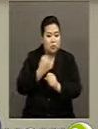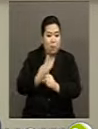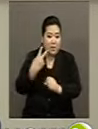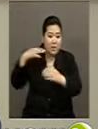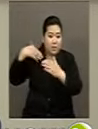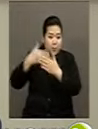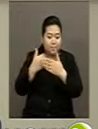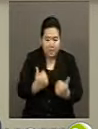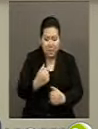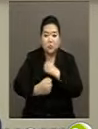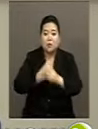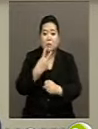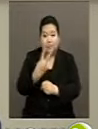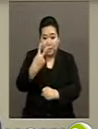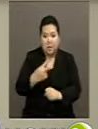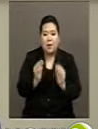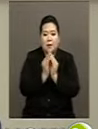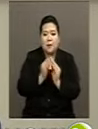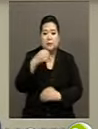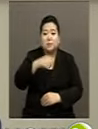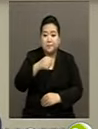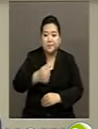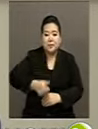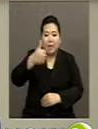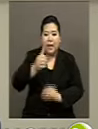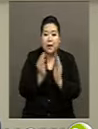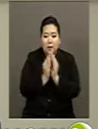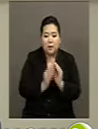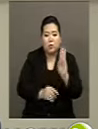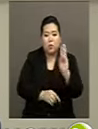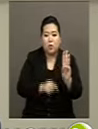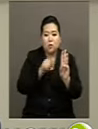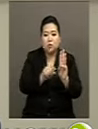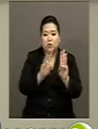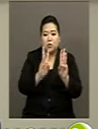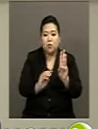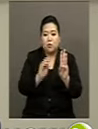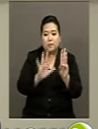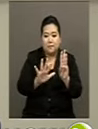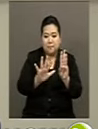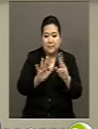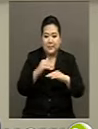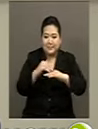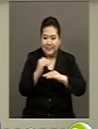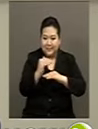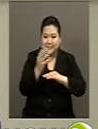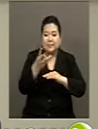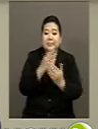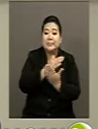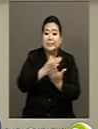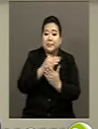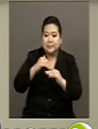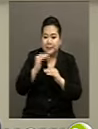นเต็ม10มีค่าเฉลี่ยเท่ากับ6.65 นะคะตรงนี้เนี่ยอาจจะเกินครึ่งมาไม่มากนัก